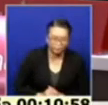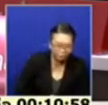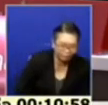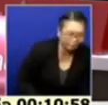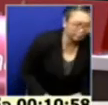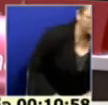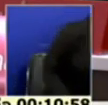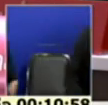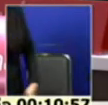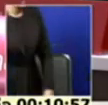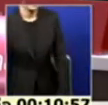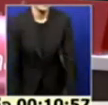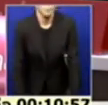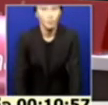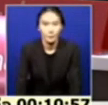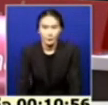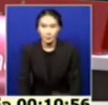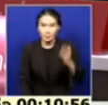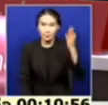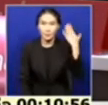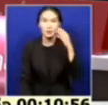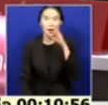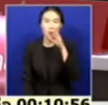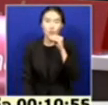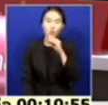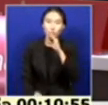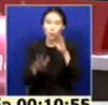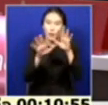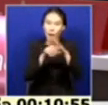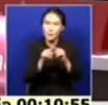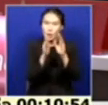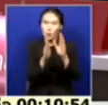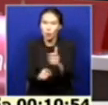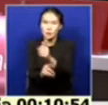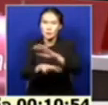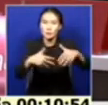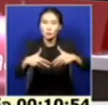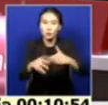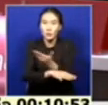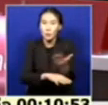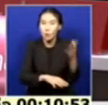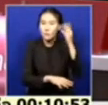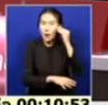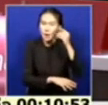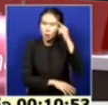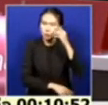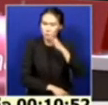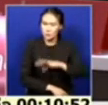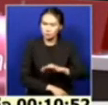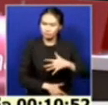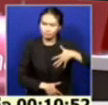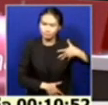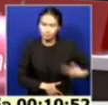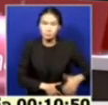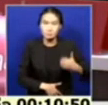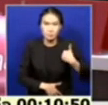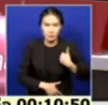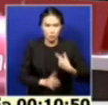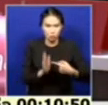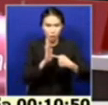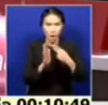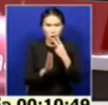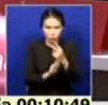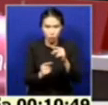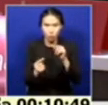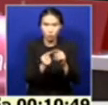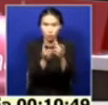ากันแต่ว่าความสำคัญผมอยากจะเรียนท่านรัฐมนตรีว่าท่านอาจจะเผลอพูดหรือไม่ได้ตั้งใจพูดก็แล้วแต่ถ้าตั้ง